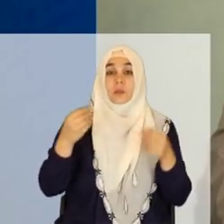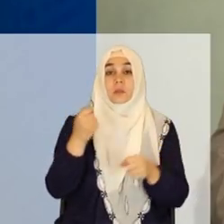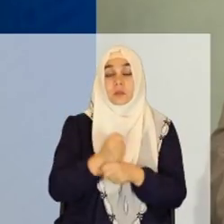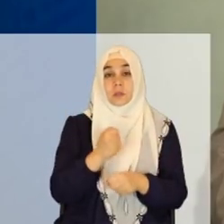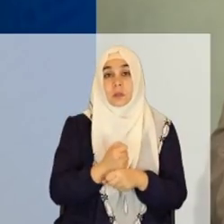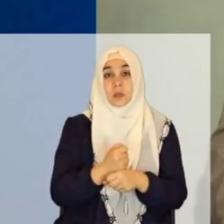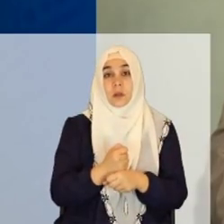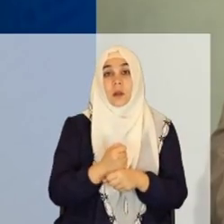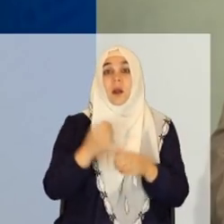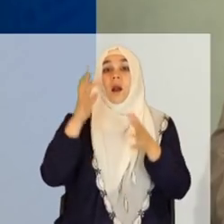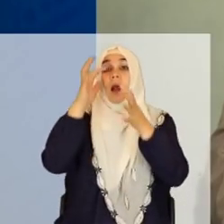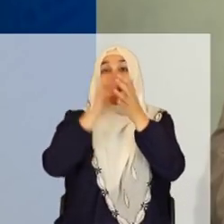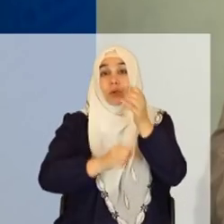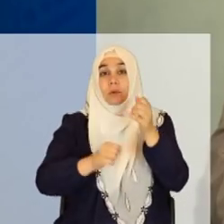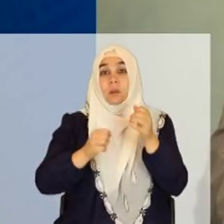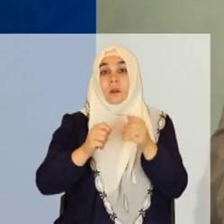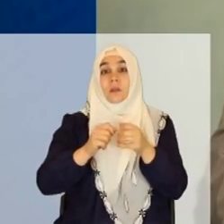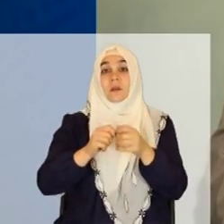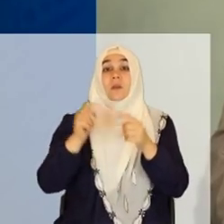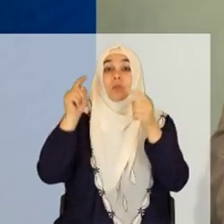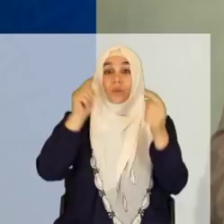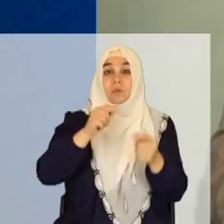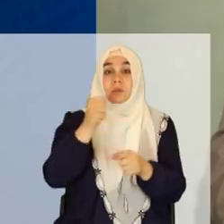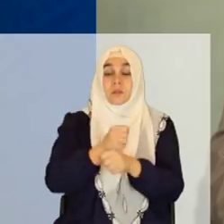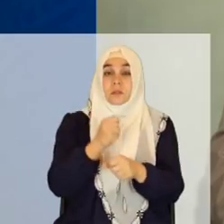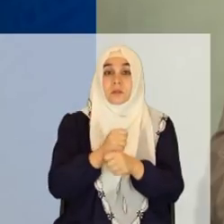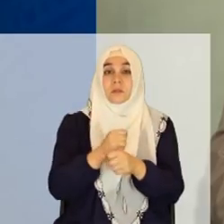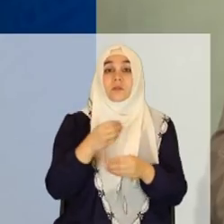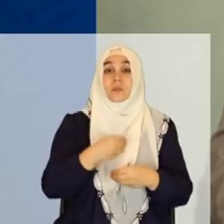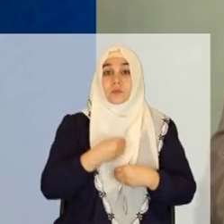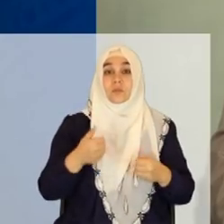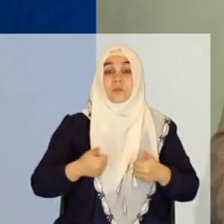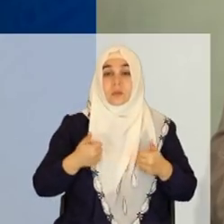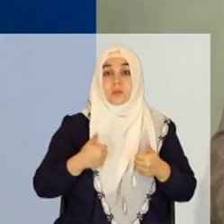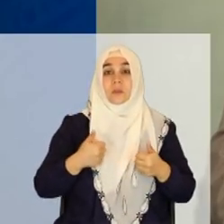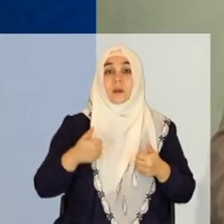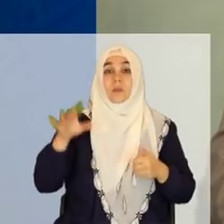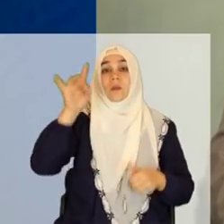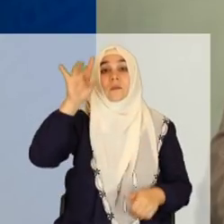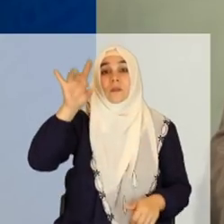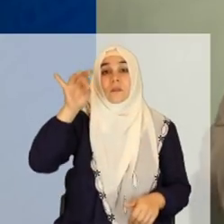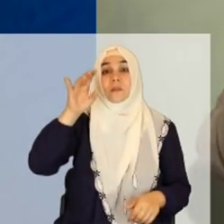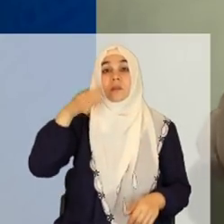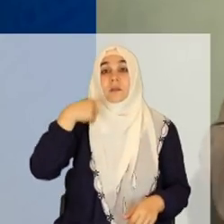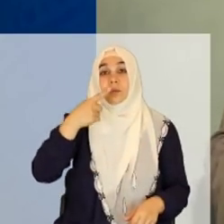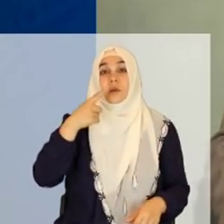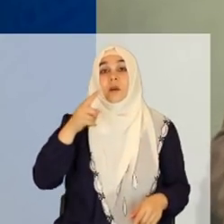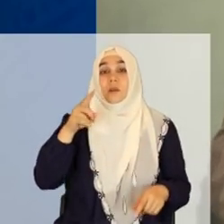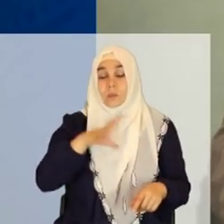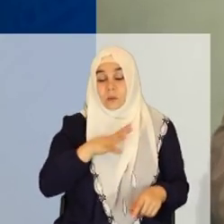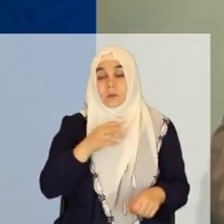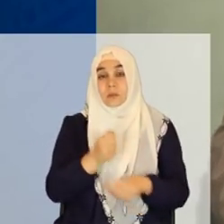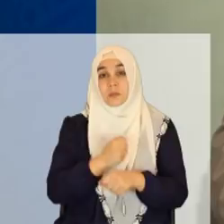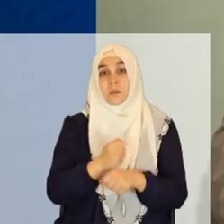ishi abortlarga qarshi kurashda sizlar bilan biz hamkor bo'lmoqchimiz. Shunga da'vat qilamiz, hamkorlik qiling. Haqiqatan hamkorlik ham